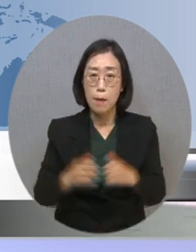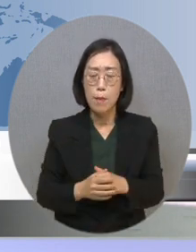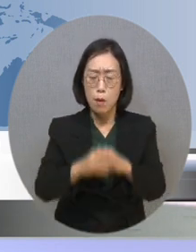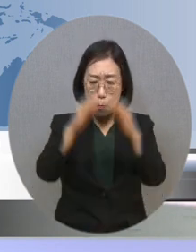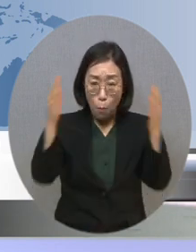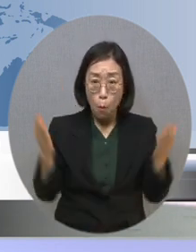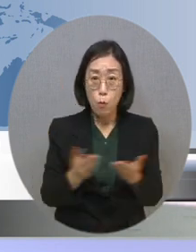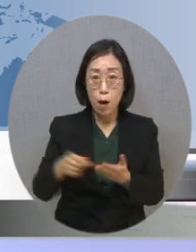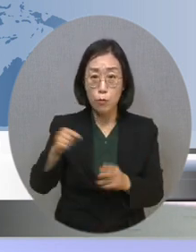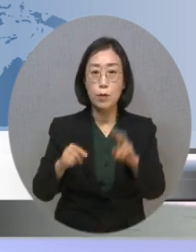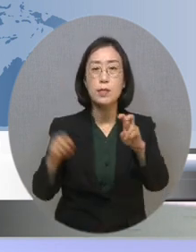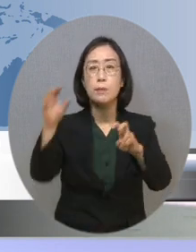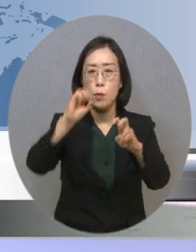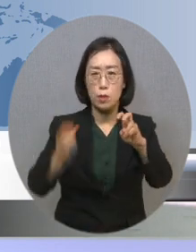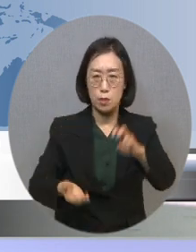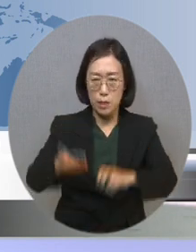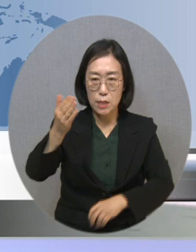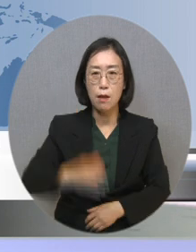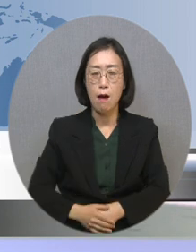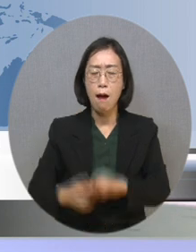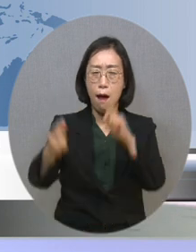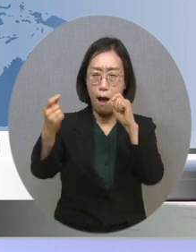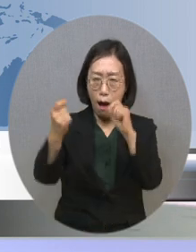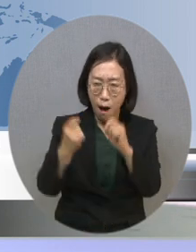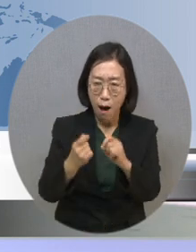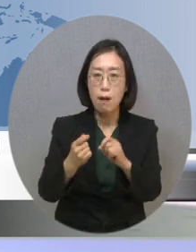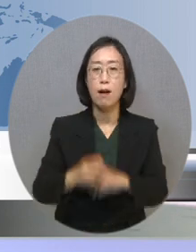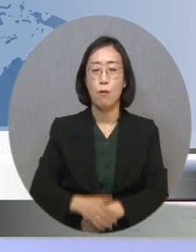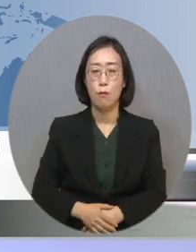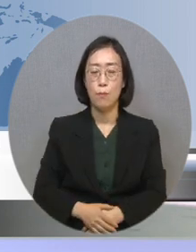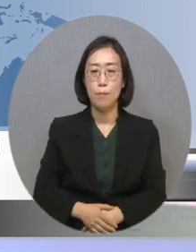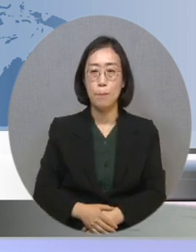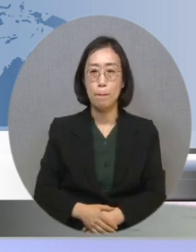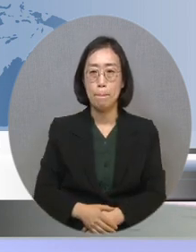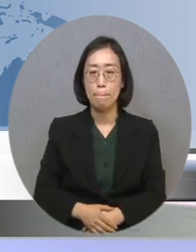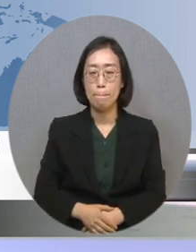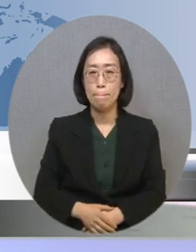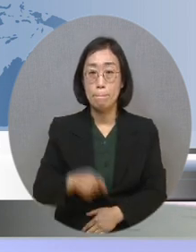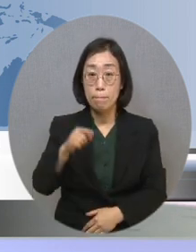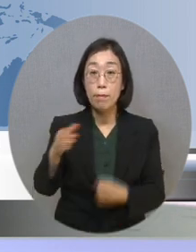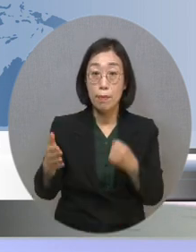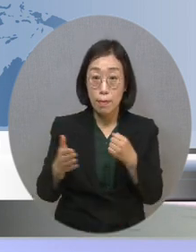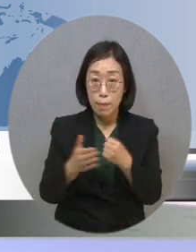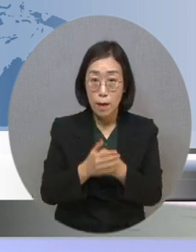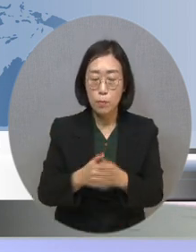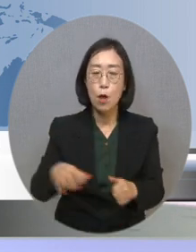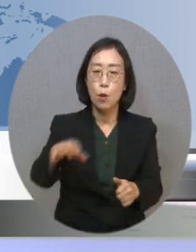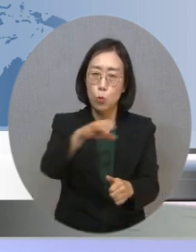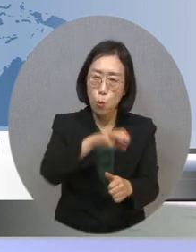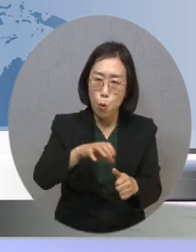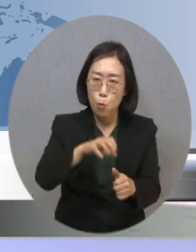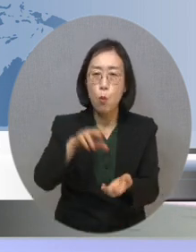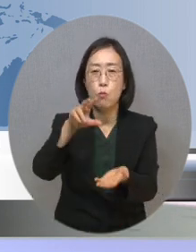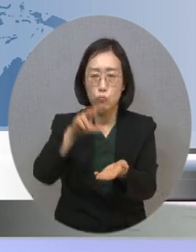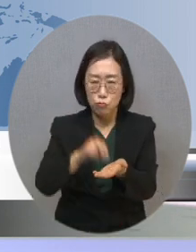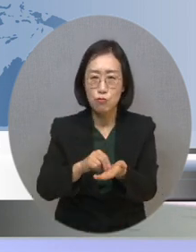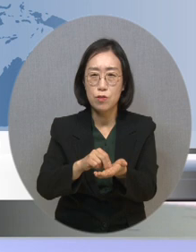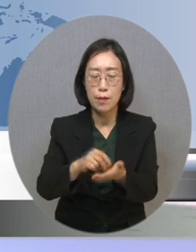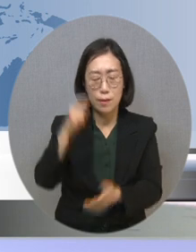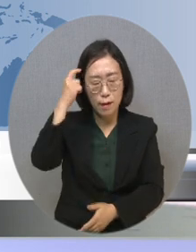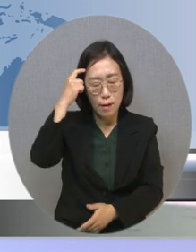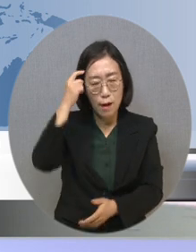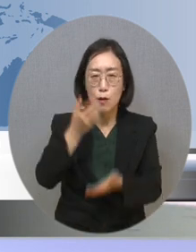되는 초고령 사회에 본격적으로 진입할 것으로 보입니다이 그에 따른 돌봄에 관한 과제가 대두되는